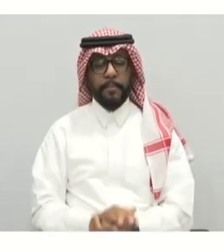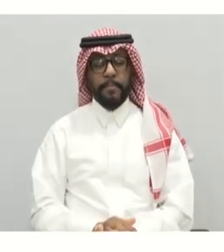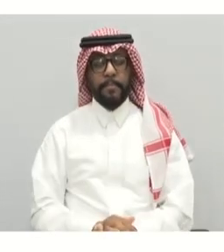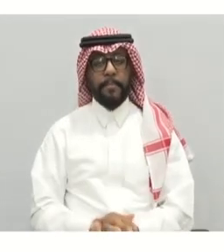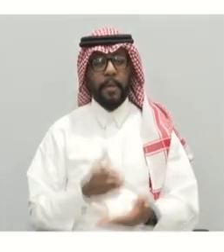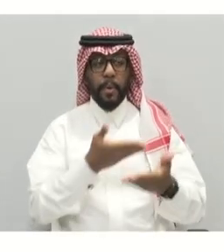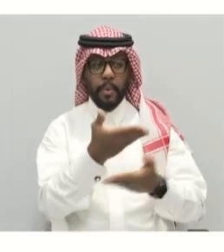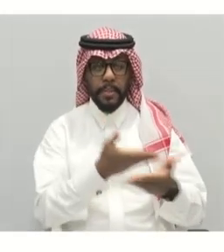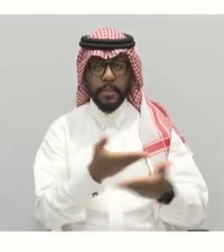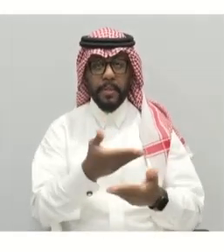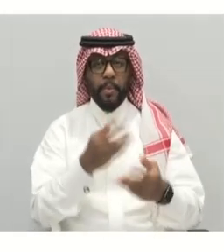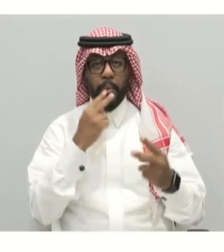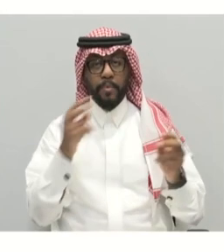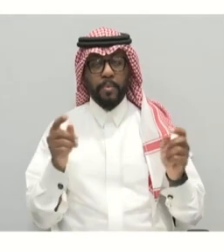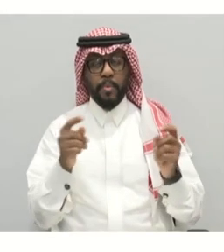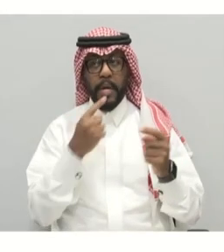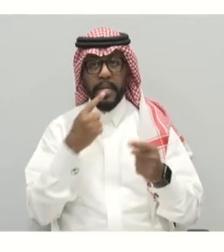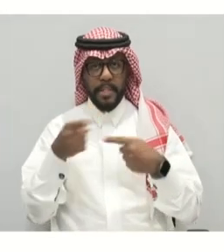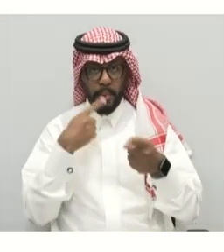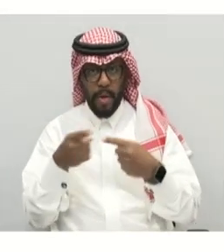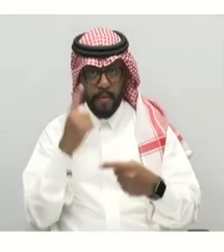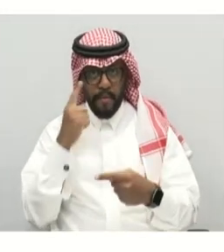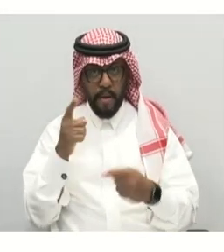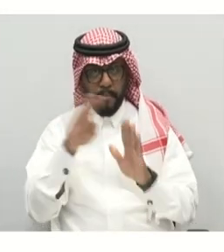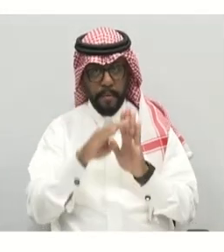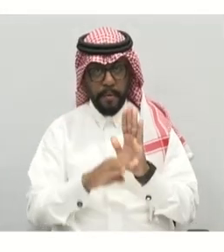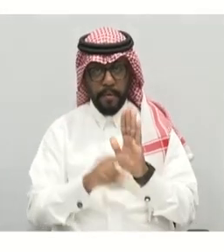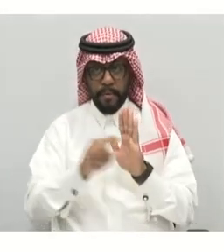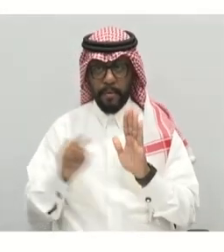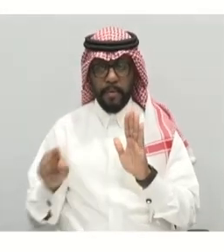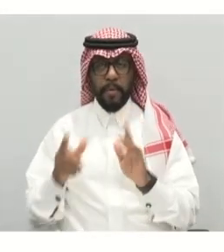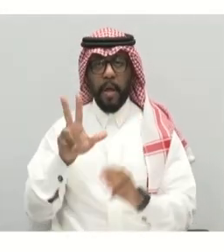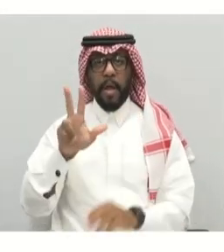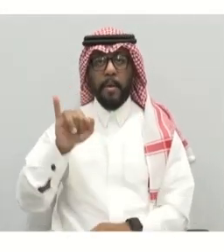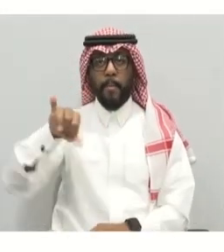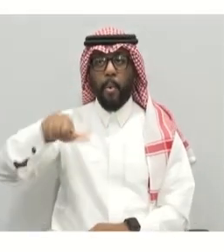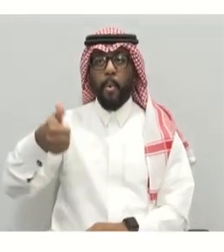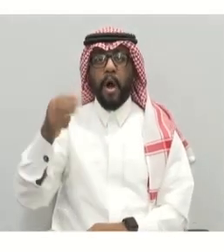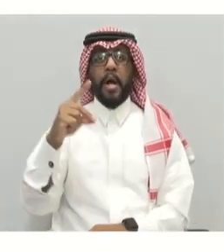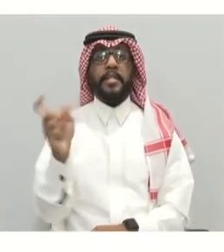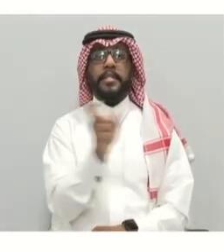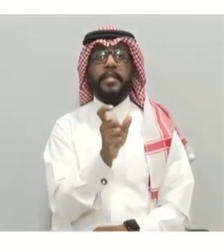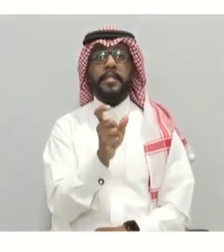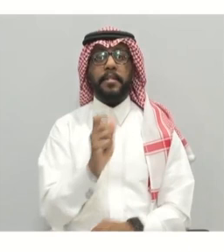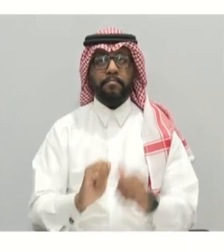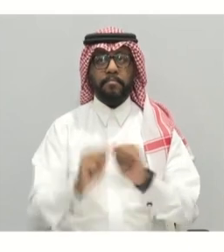مناقشتنا في درسنا للمحاور التاليه من هو المواطن الصالح